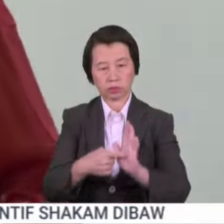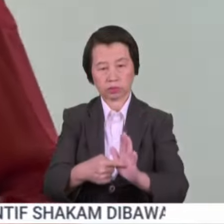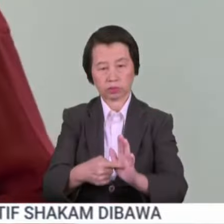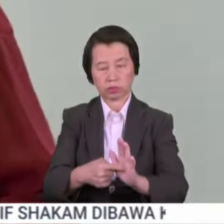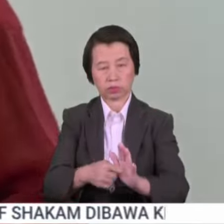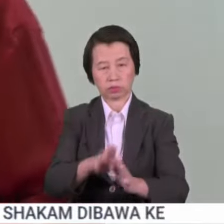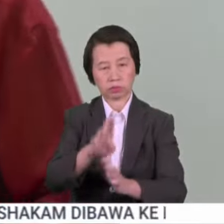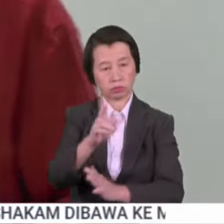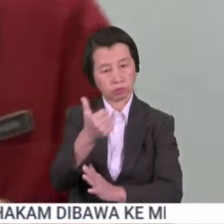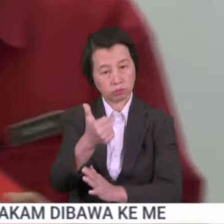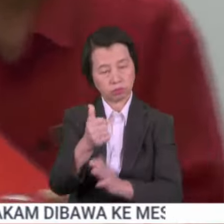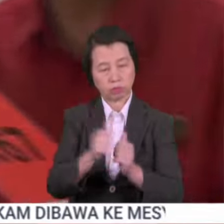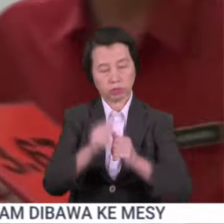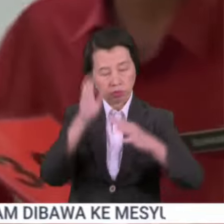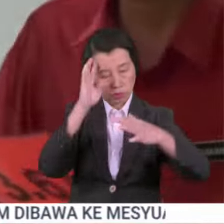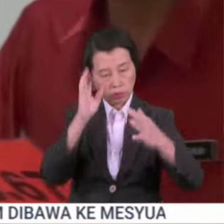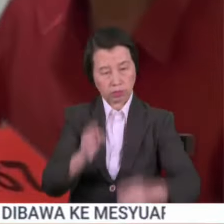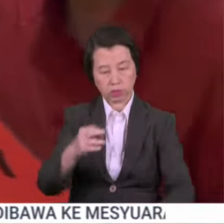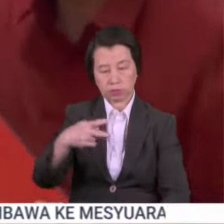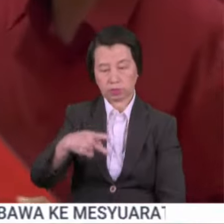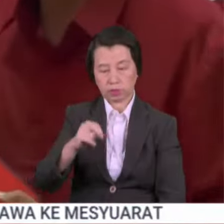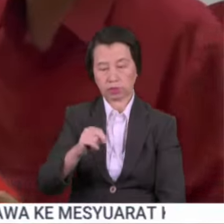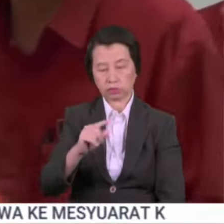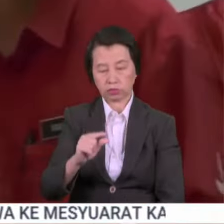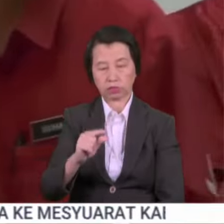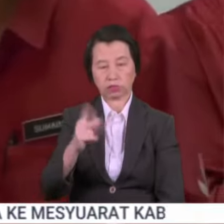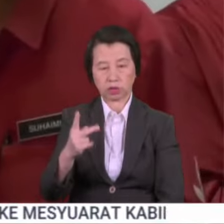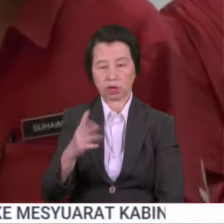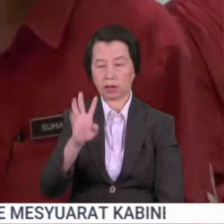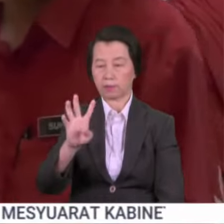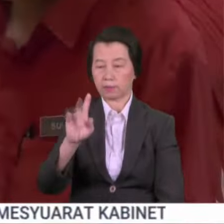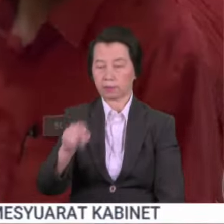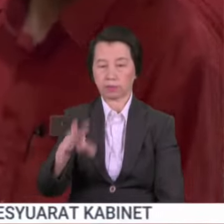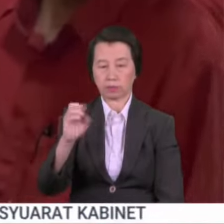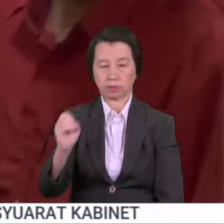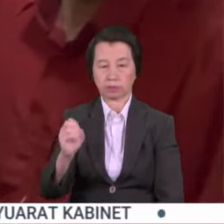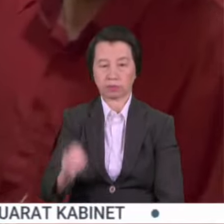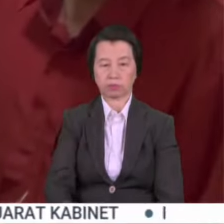menunjukkan prestasi cemerlang dengan keputusan PNGK 4.0.